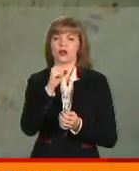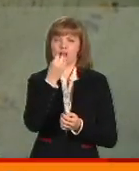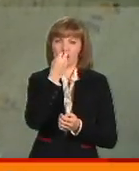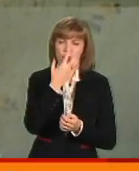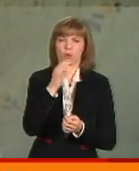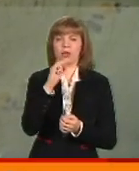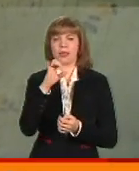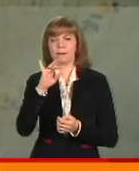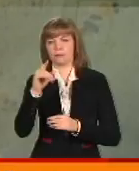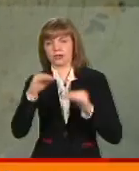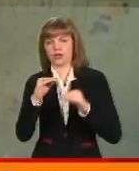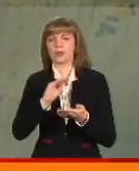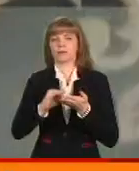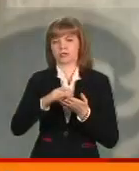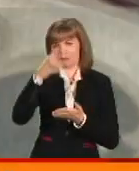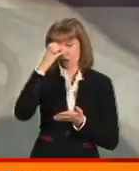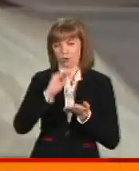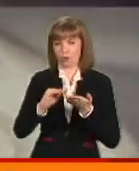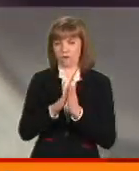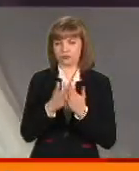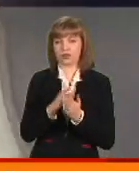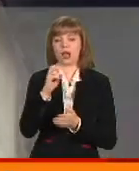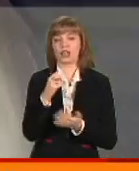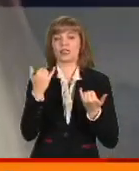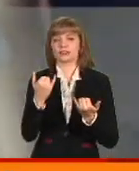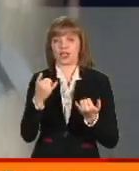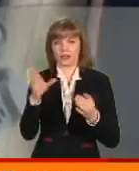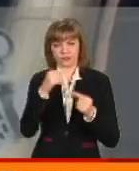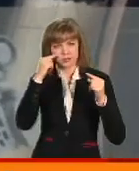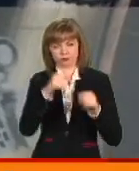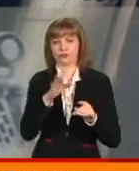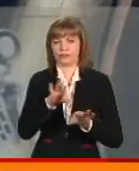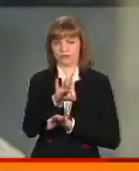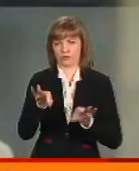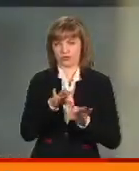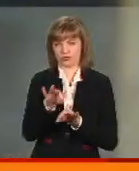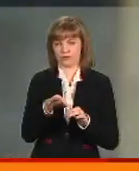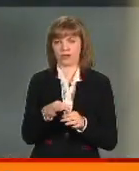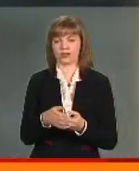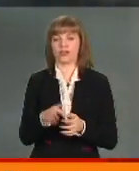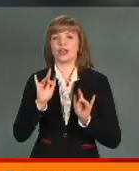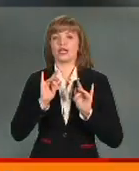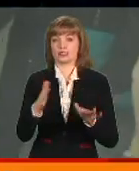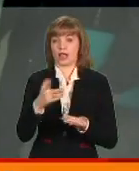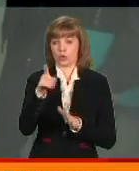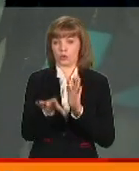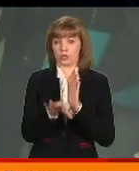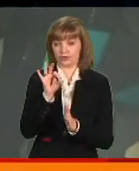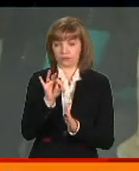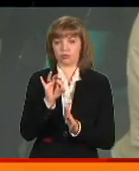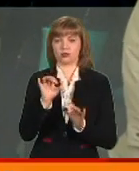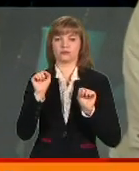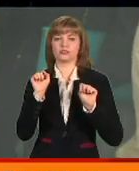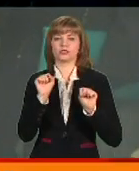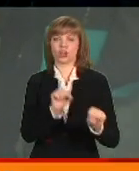то імбирю. Писав наукові роботи. Та нині весь занурився в конструювання. Дело, которое ты выбрал, вот